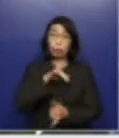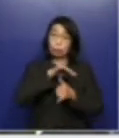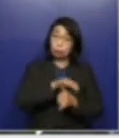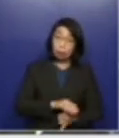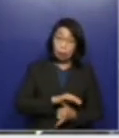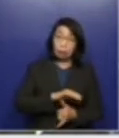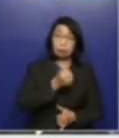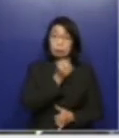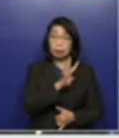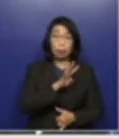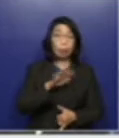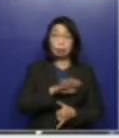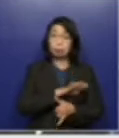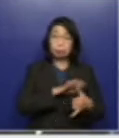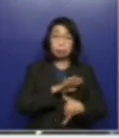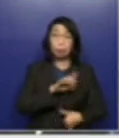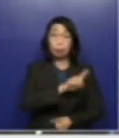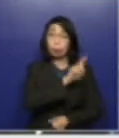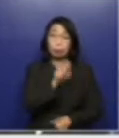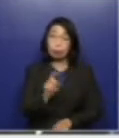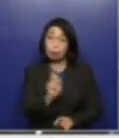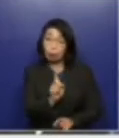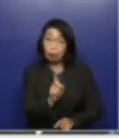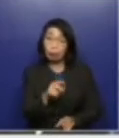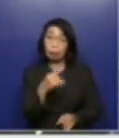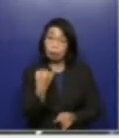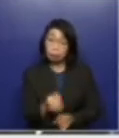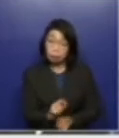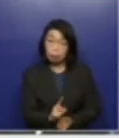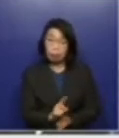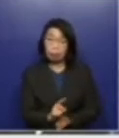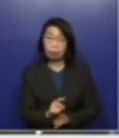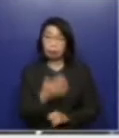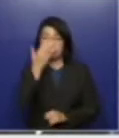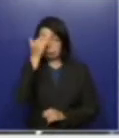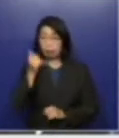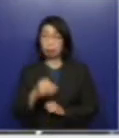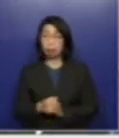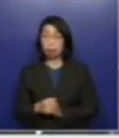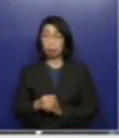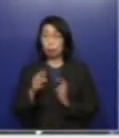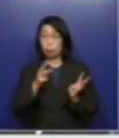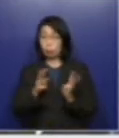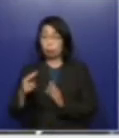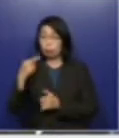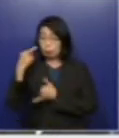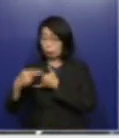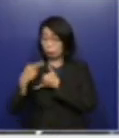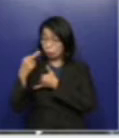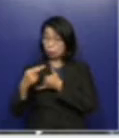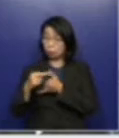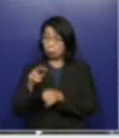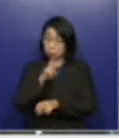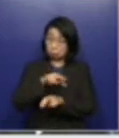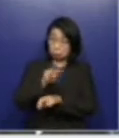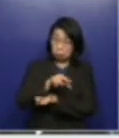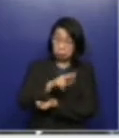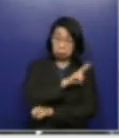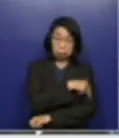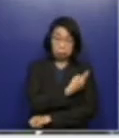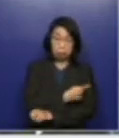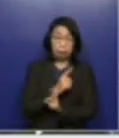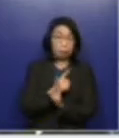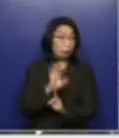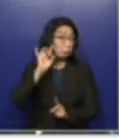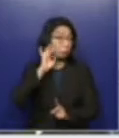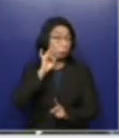หมเว้นที่ไม่ต้องปฏิบัติตามมาตรฐานของการตรวจหรือการเฝ้าระวังของการแพทย์การสาธารณสุข